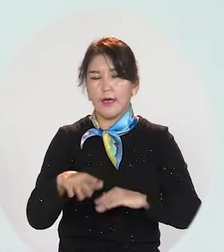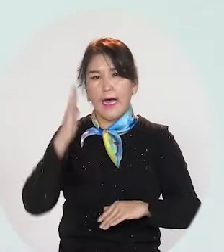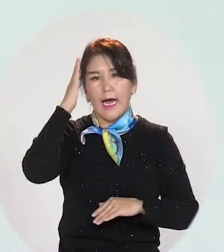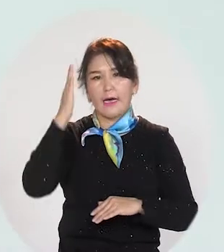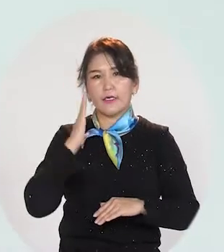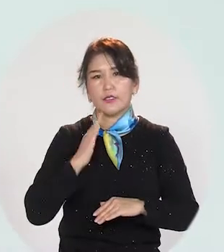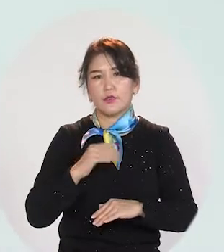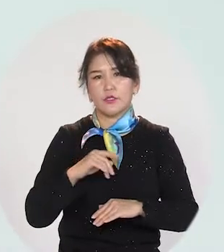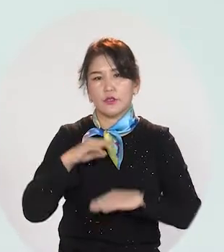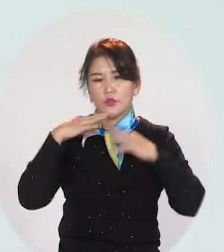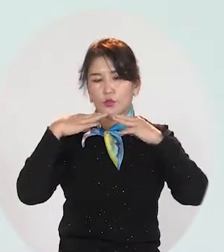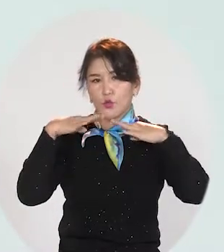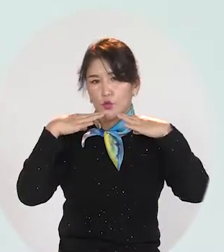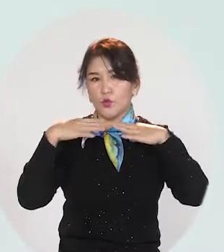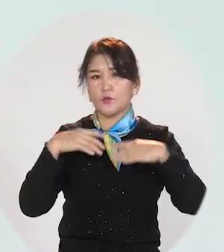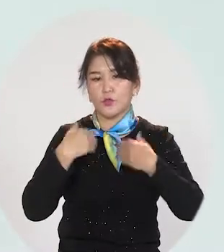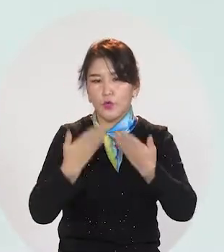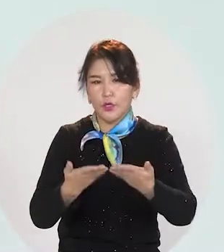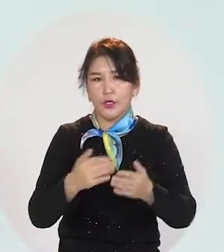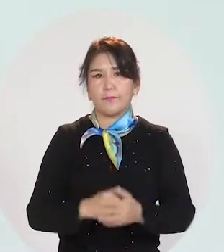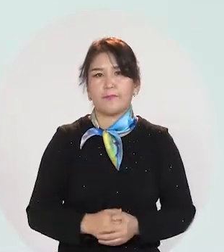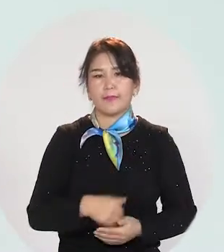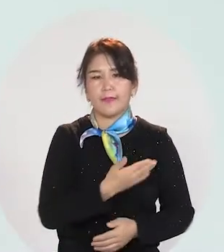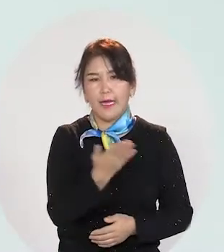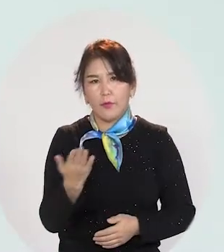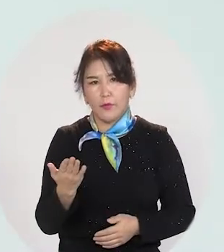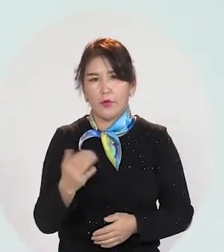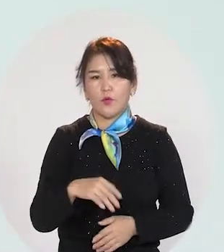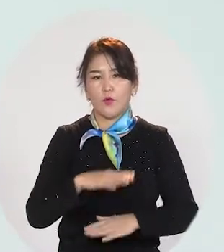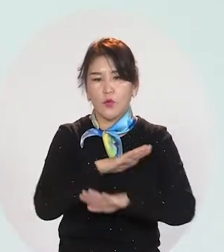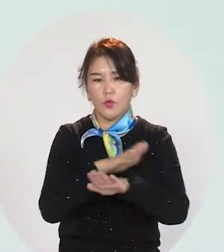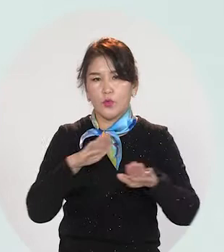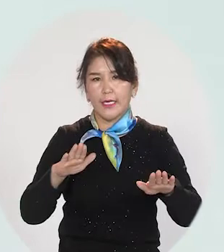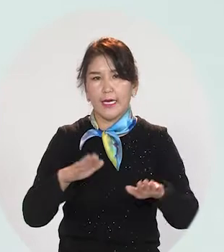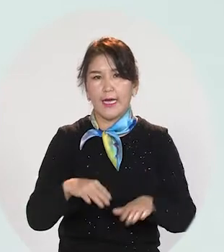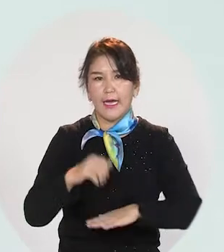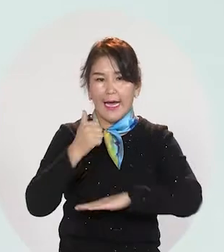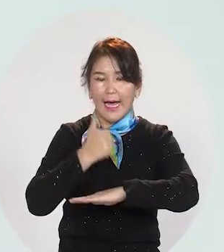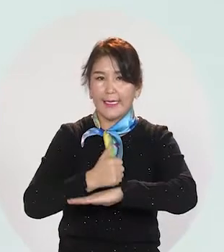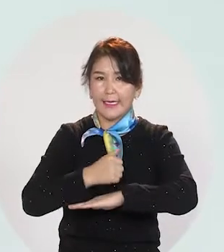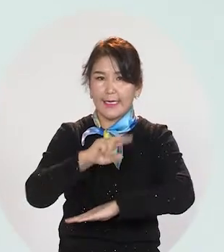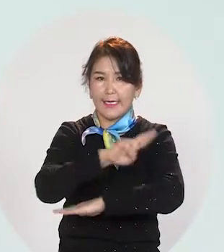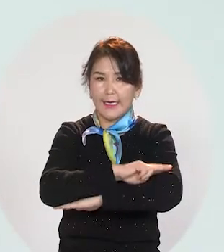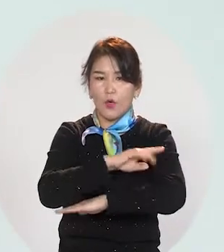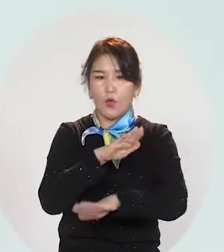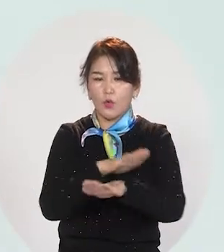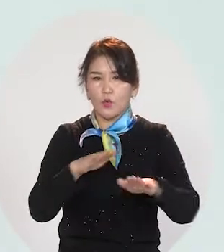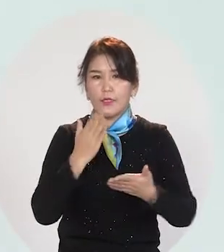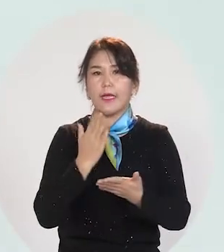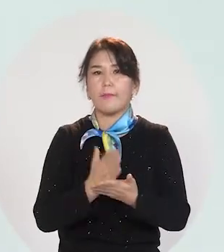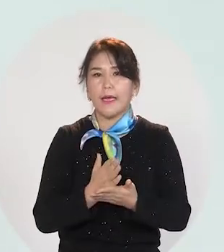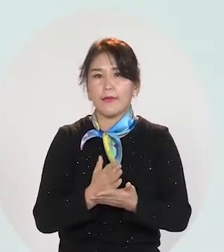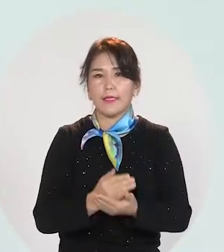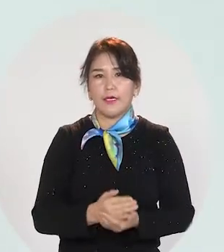арай онцлог тийм зөвлөмжүүдийг хүргэхийг хичээлээ. Тэгэхээр та хүүхдийнхээ ахлахангийн хүүхдтэй бол хүүхдийнхээ